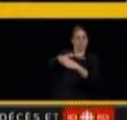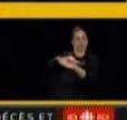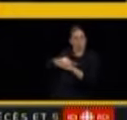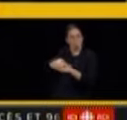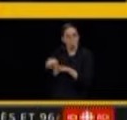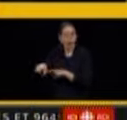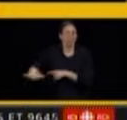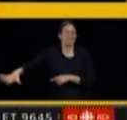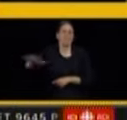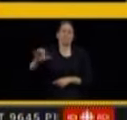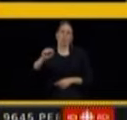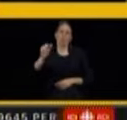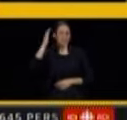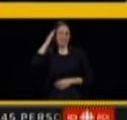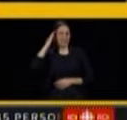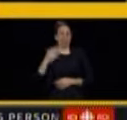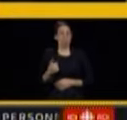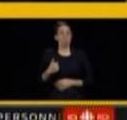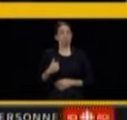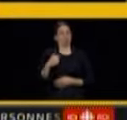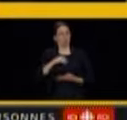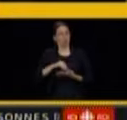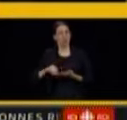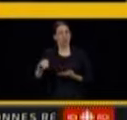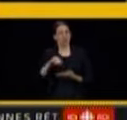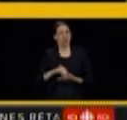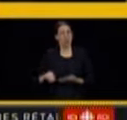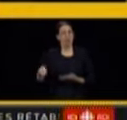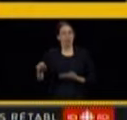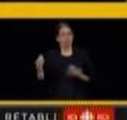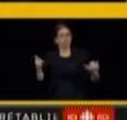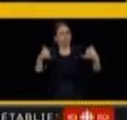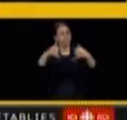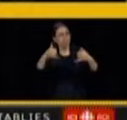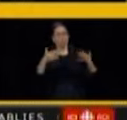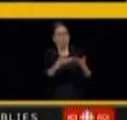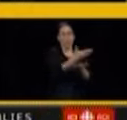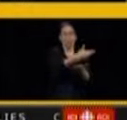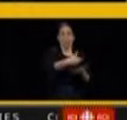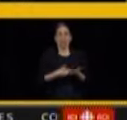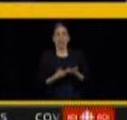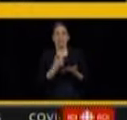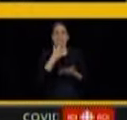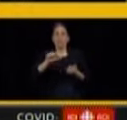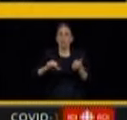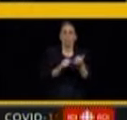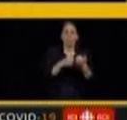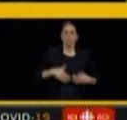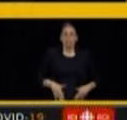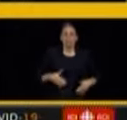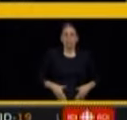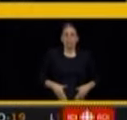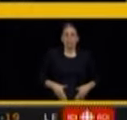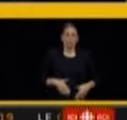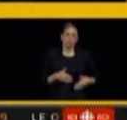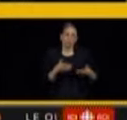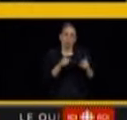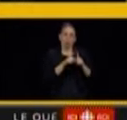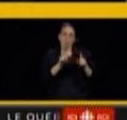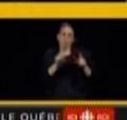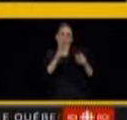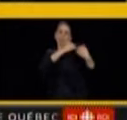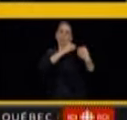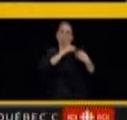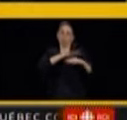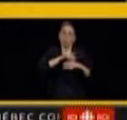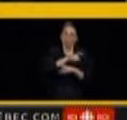beaucoup en contact avec la sous-ministre adjointe et aujourd'hui aussi avec le directeur national de la cancérologie au Québec.